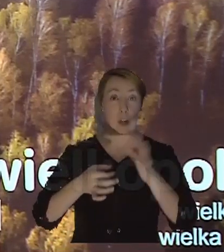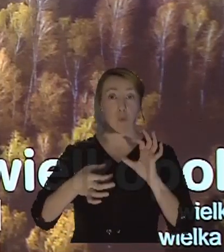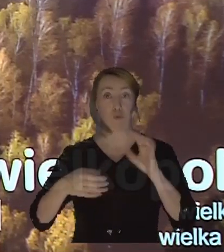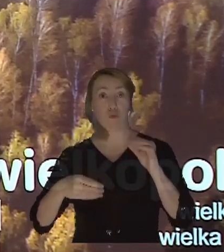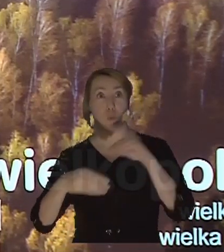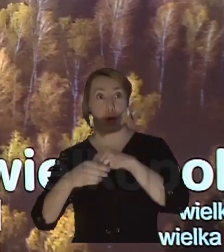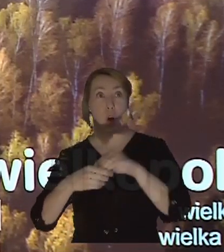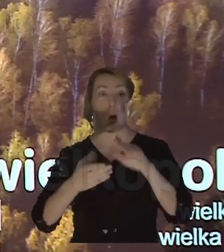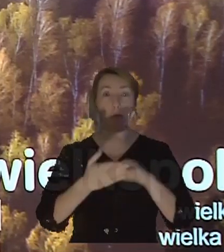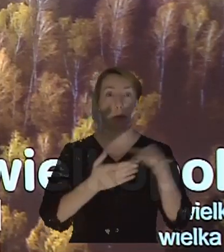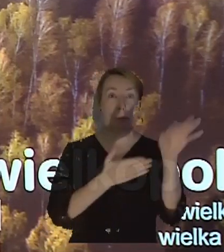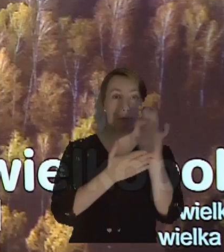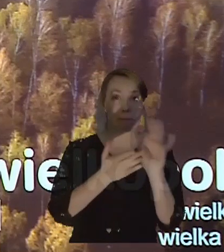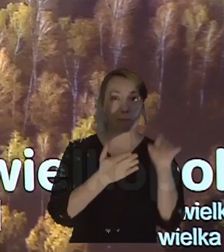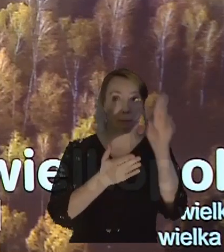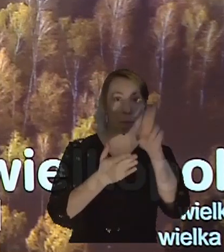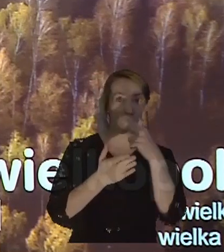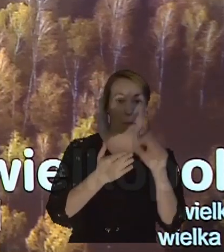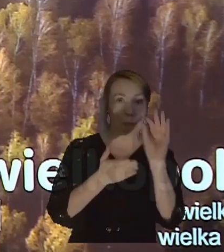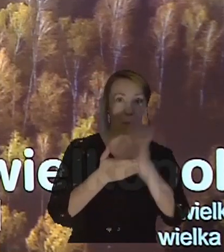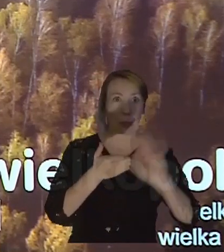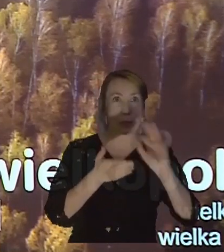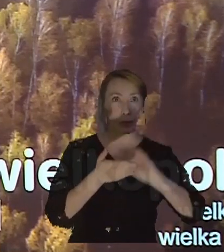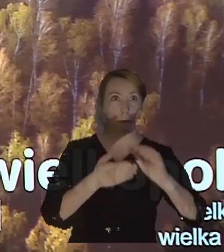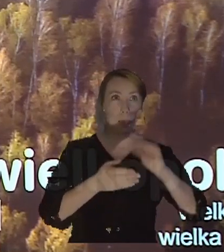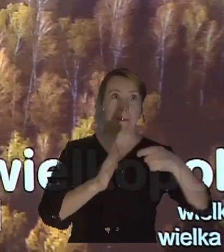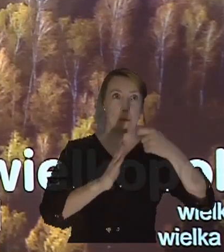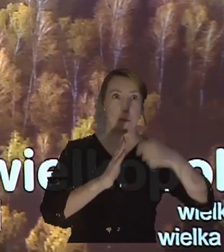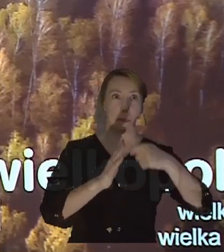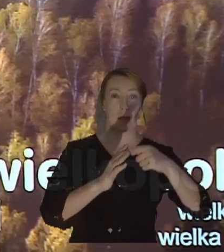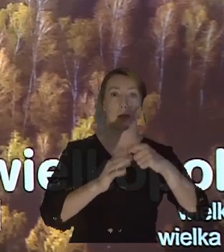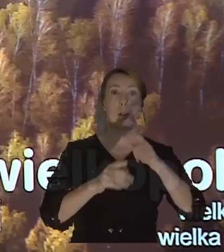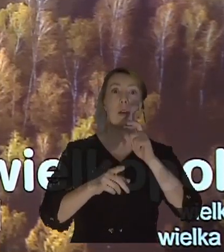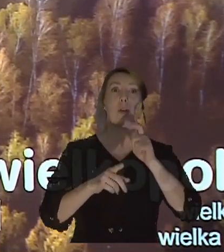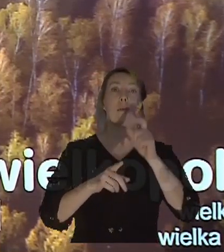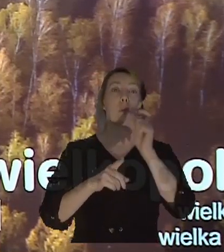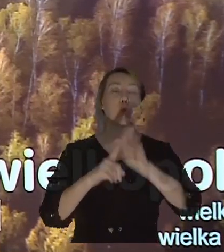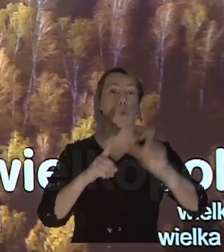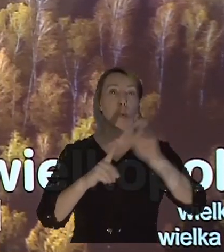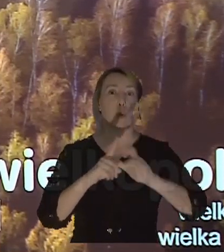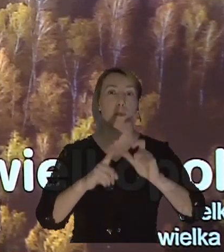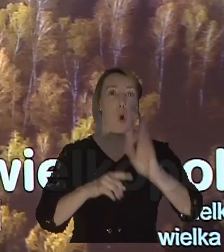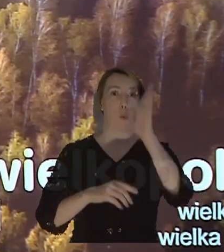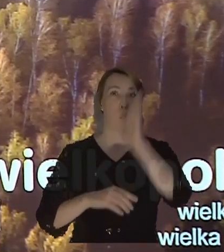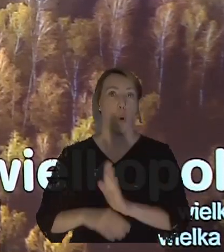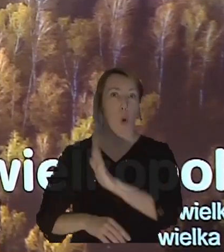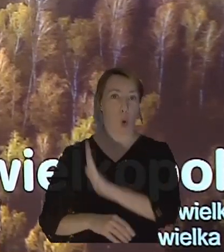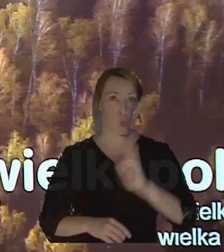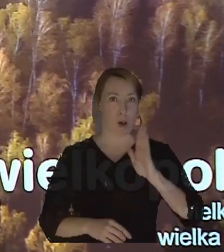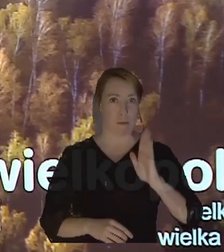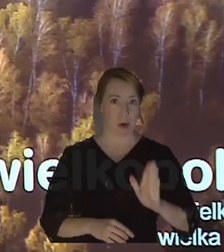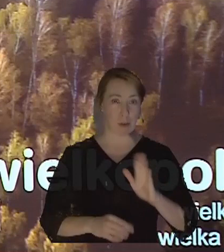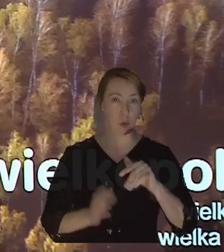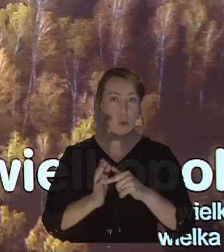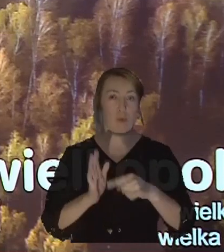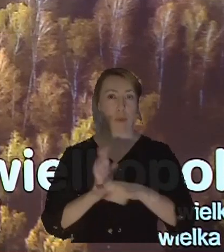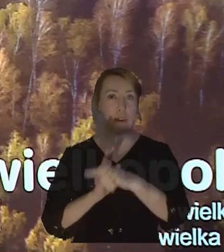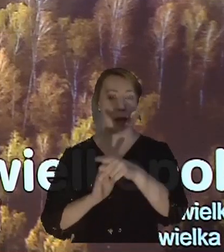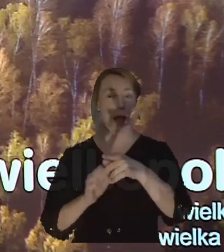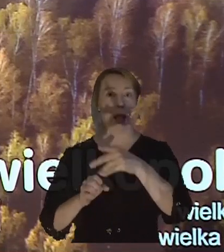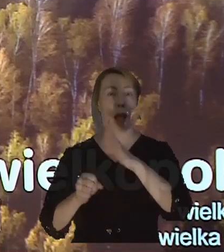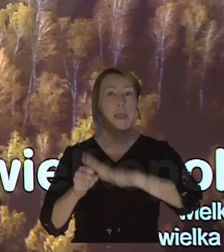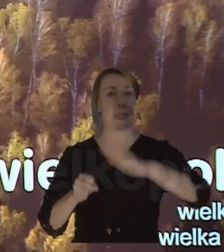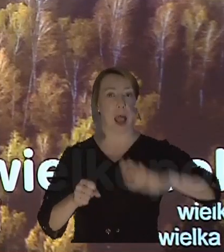kaligrafował na wideo, na filmiku wideo słowo błogosławieństwo, zwracając się do narodu